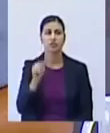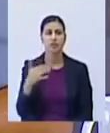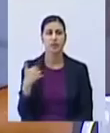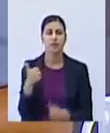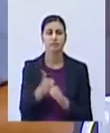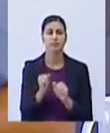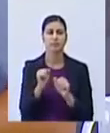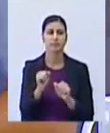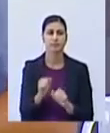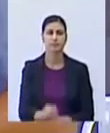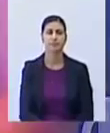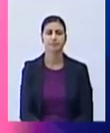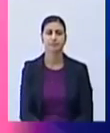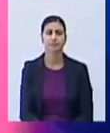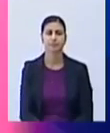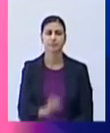ხარ ბიძინა